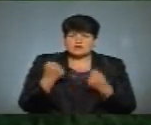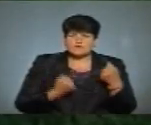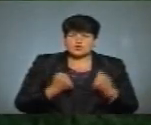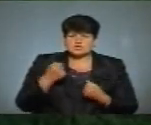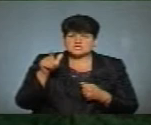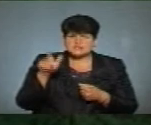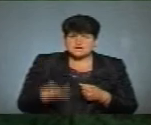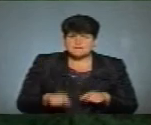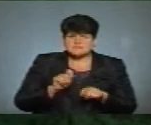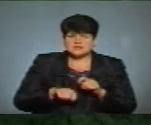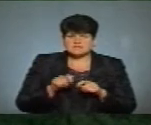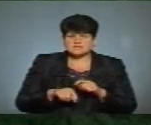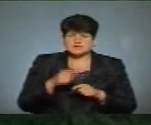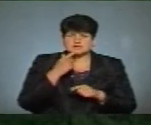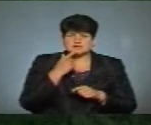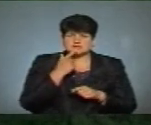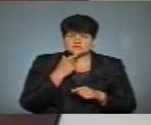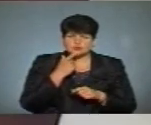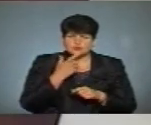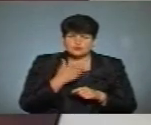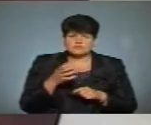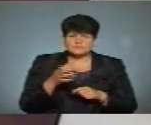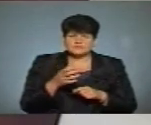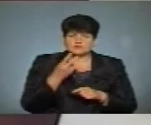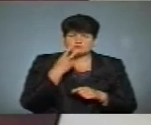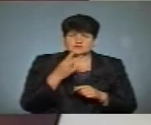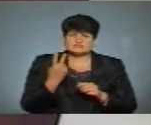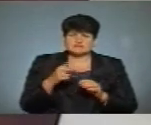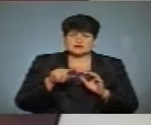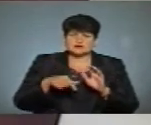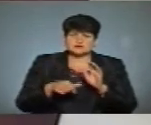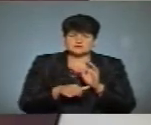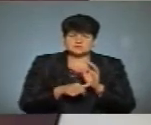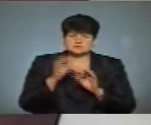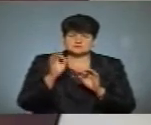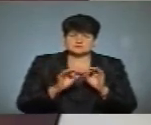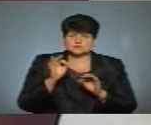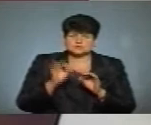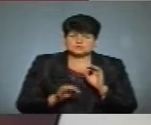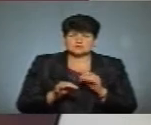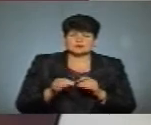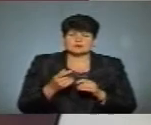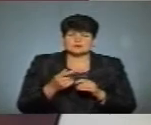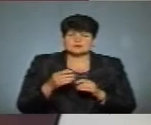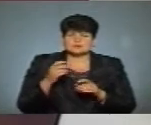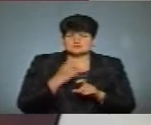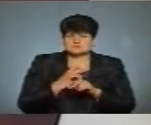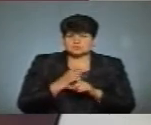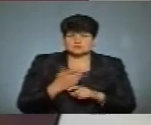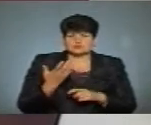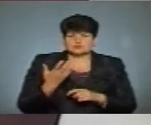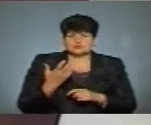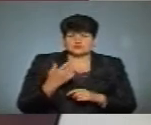вміст алкоголю у крові. Алкотестер показав 2,26 проміли алкоголю, що більш ніж в 10 разів перевищує